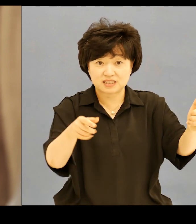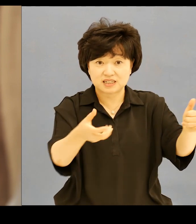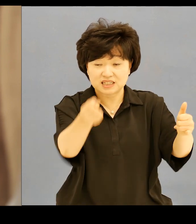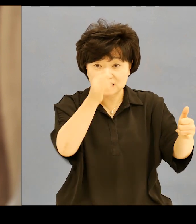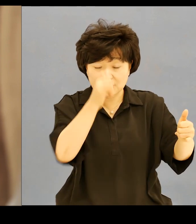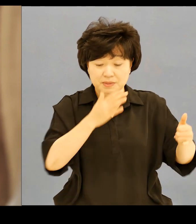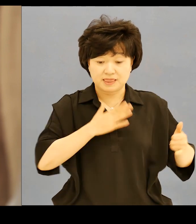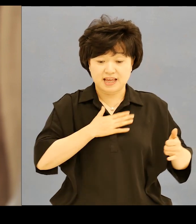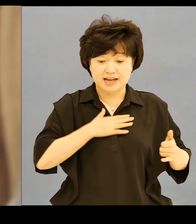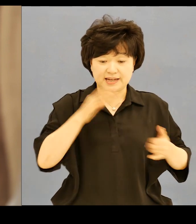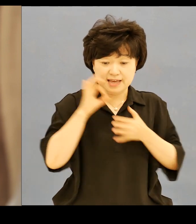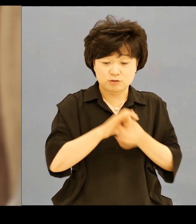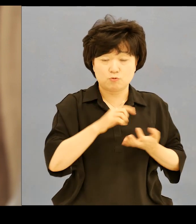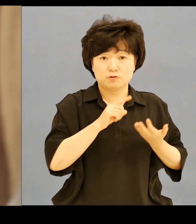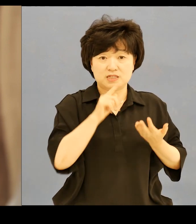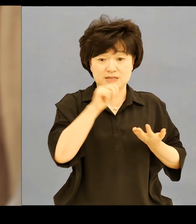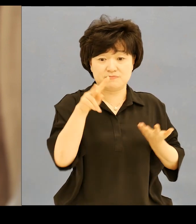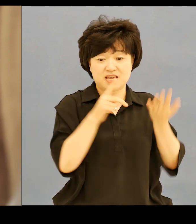나음으로 인해서